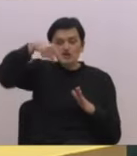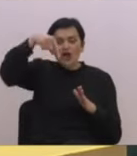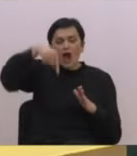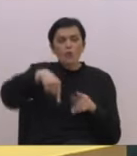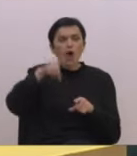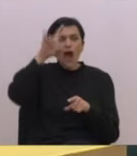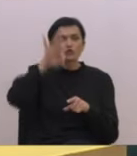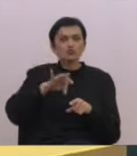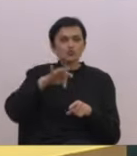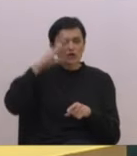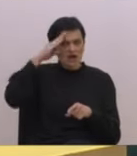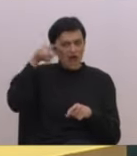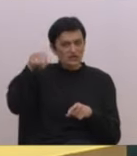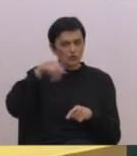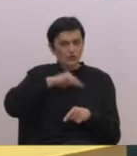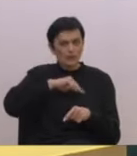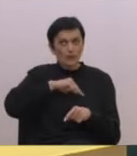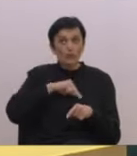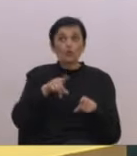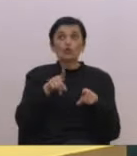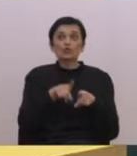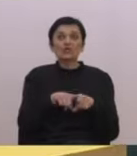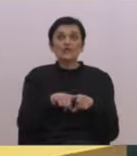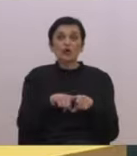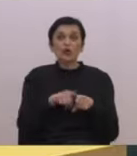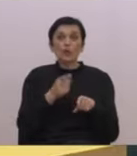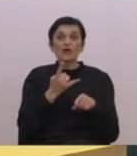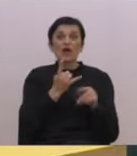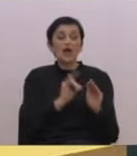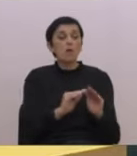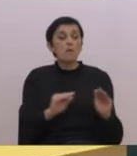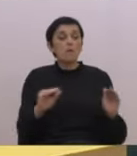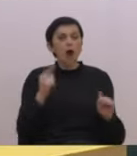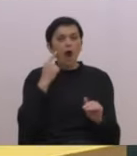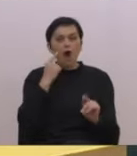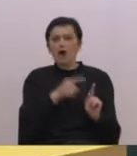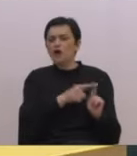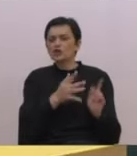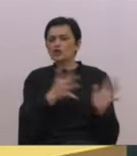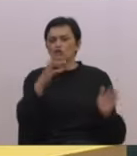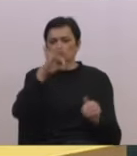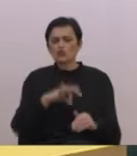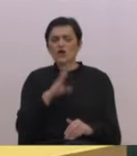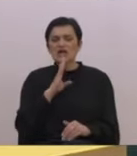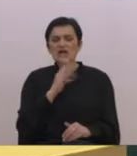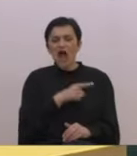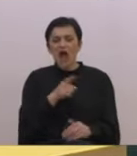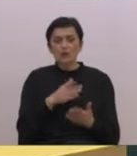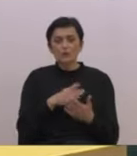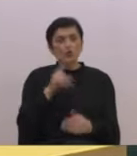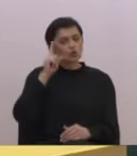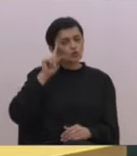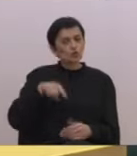100% კაცები მუშაობენ. ისევე როგორც არ ვიცი, საბავშვო ბაღებში დიდი პროცენტი ქალები არიან და ცნობილია, რომ